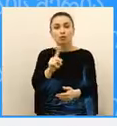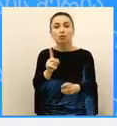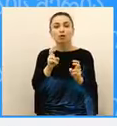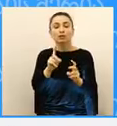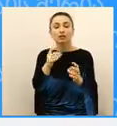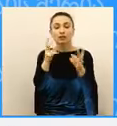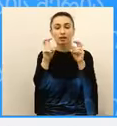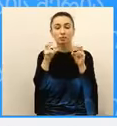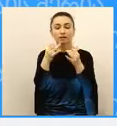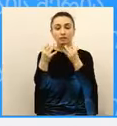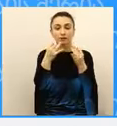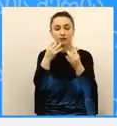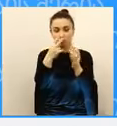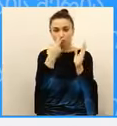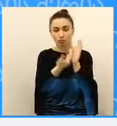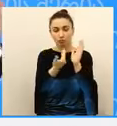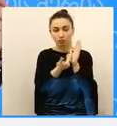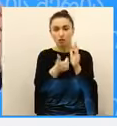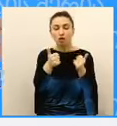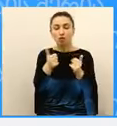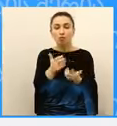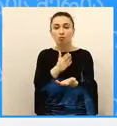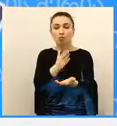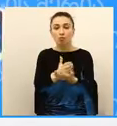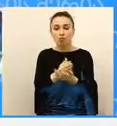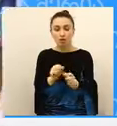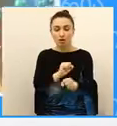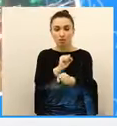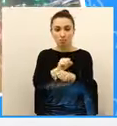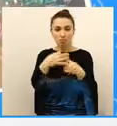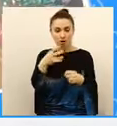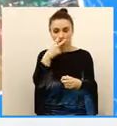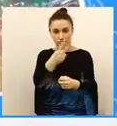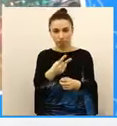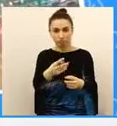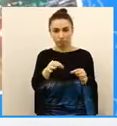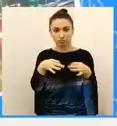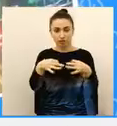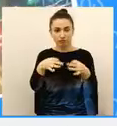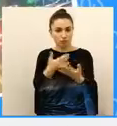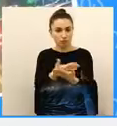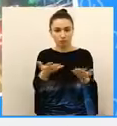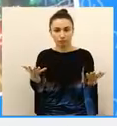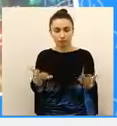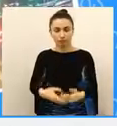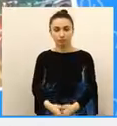რაზე ვსაუბრობ, თუ როგორ არის გაჩერებული ავტომობილები